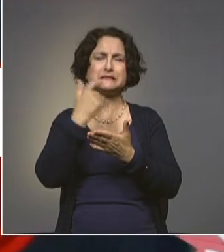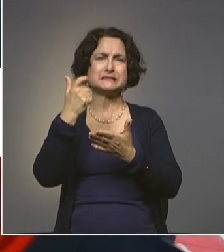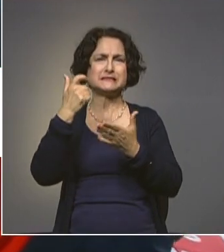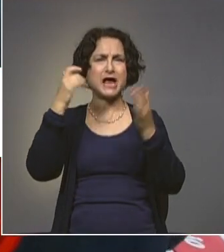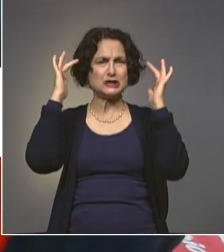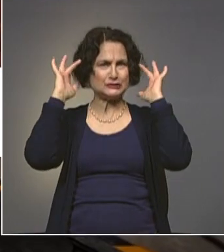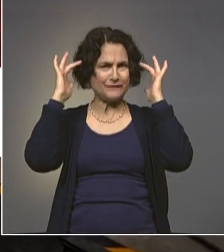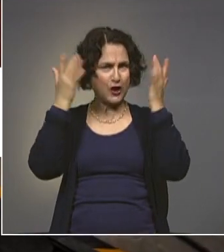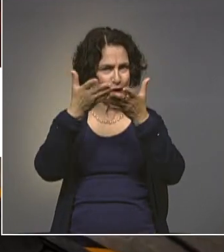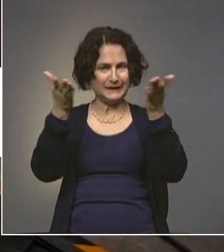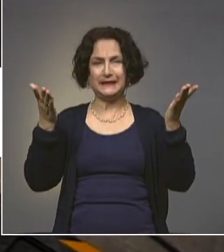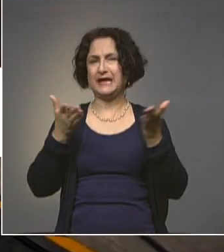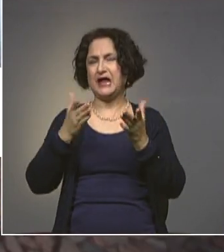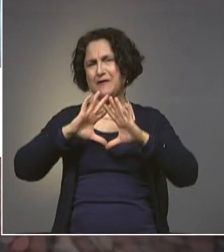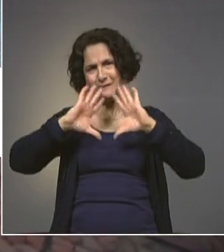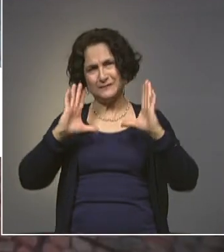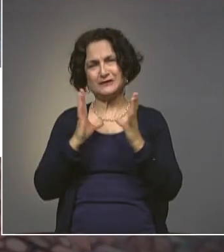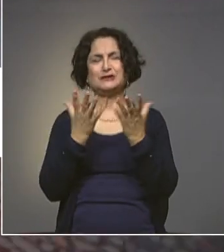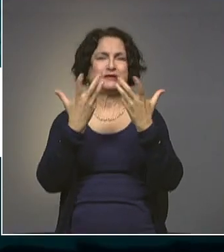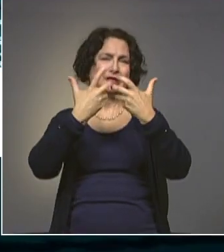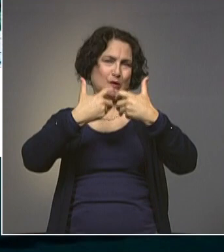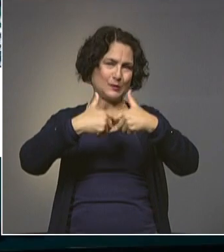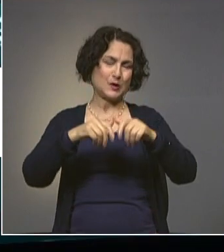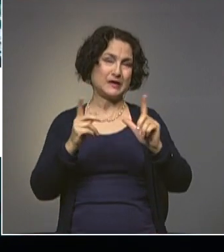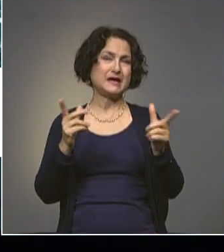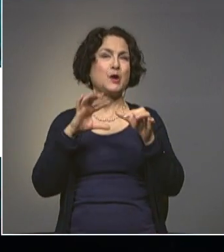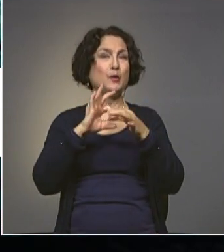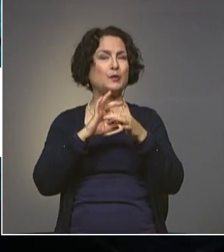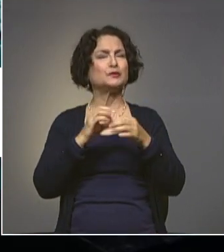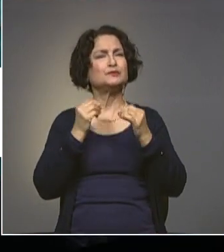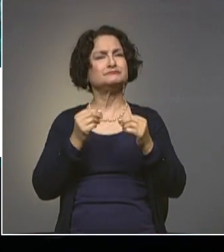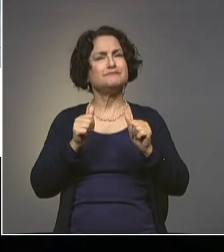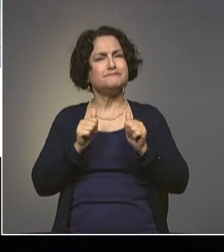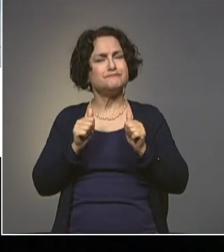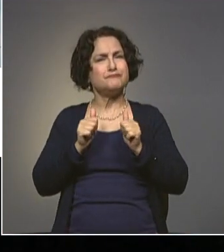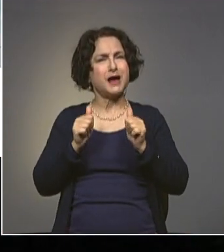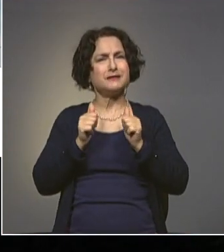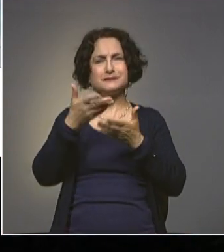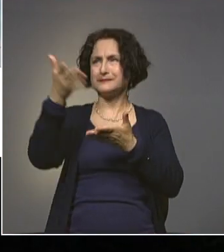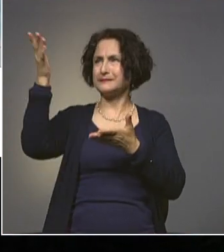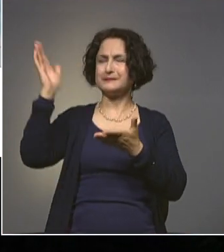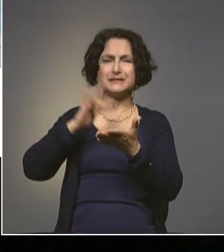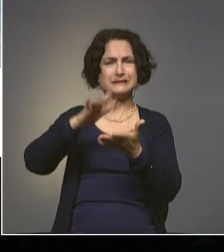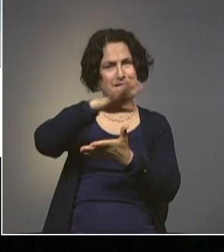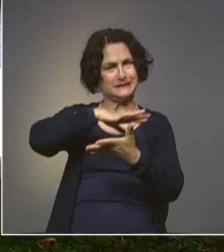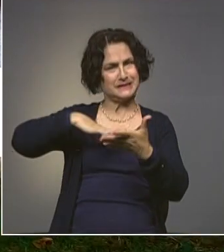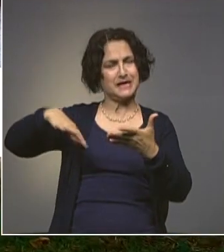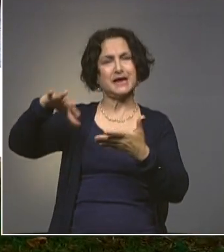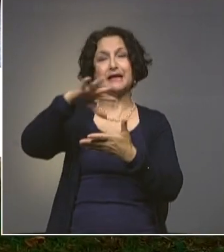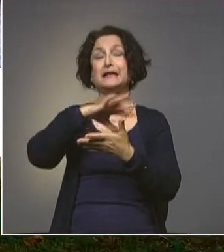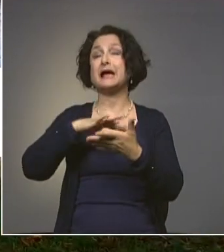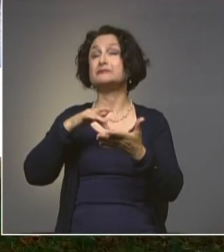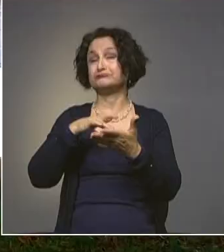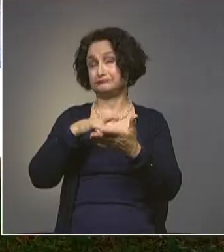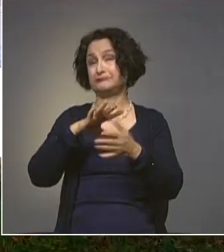И това са всички технологии, които щадят околната среда. Тъй като нашия консорциум е съставят от университети,